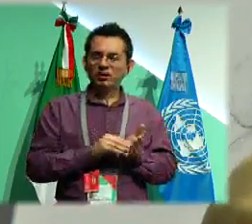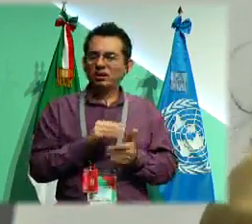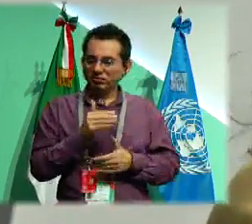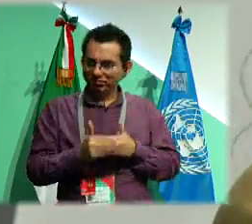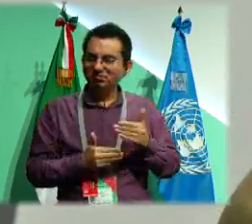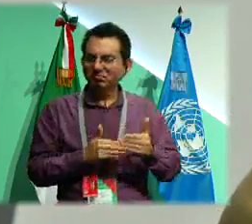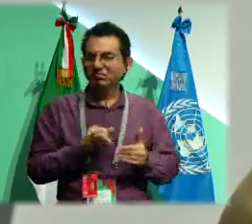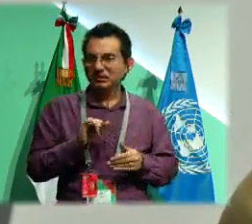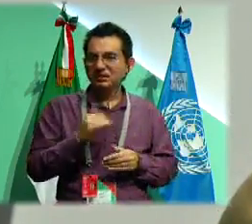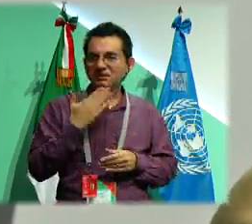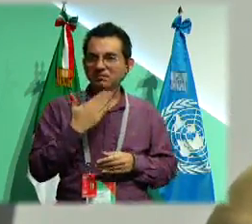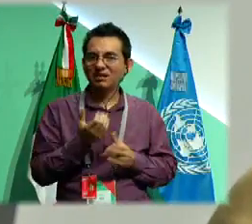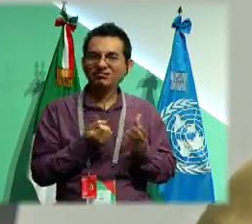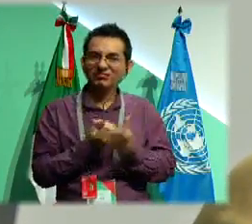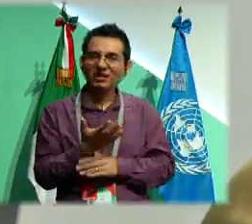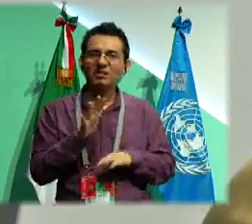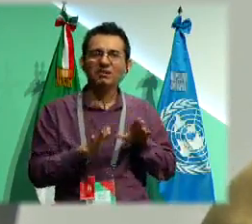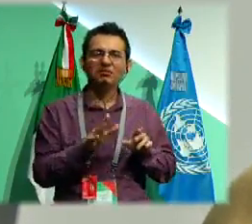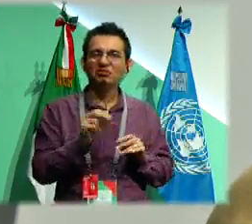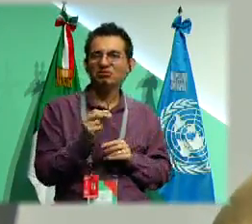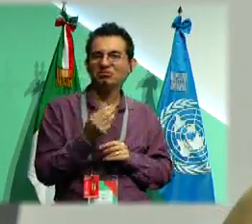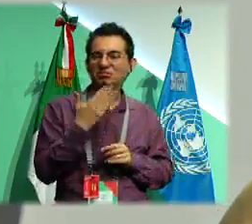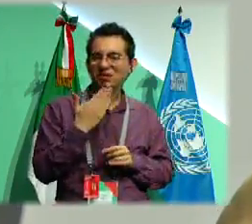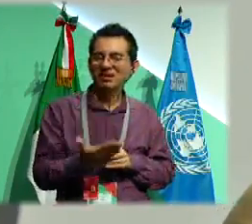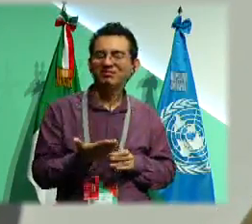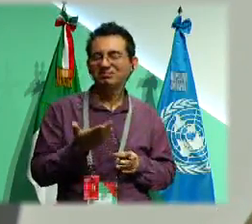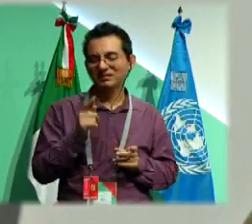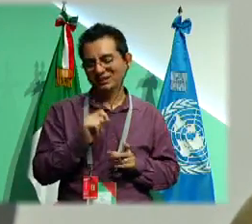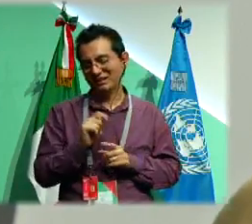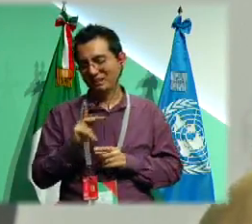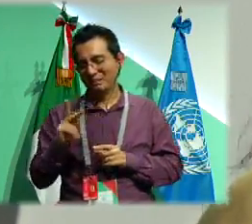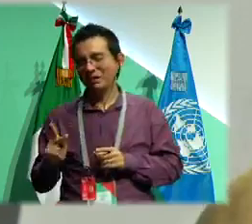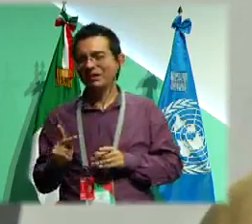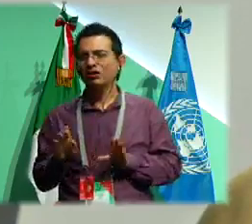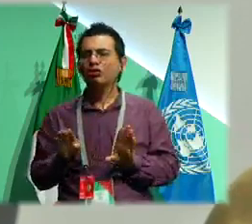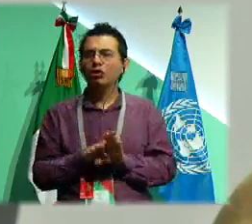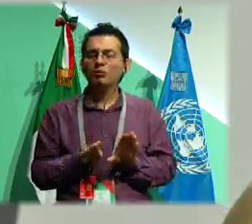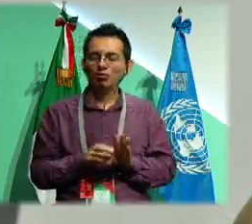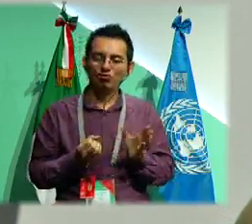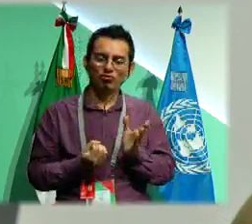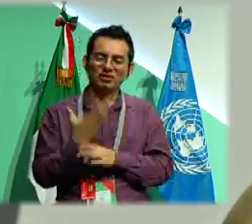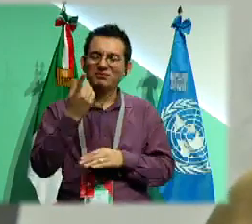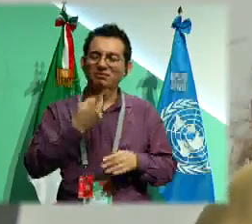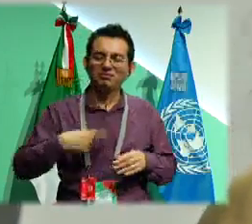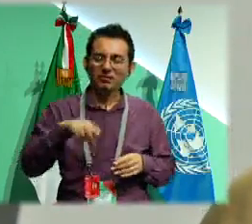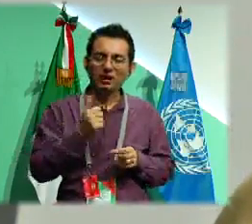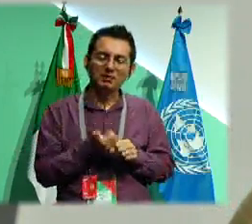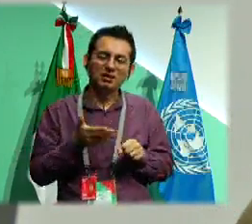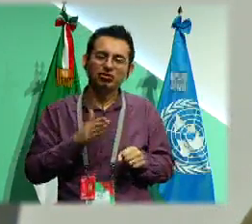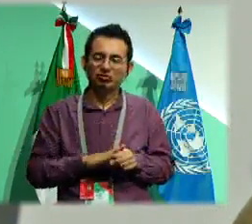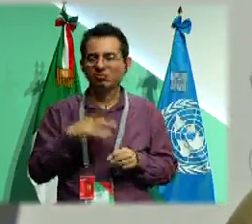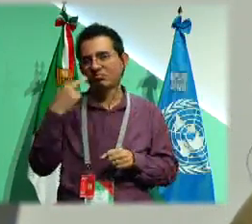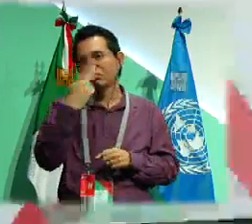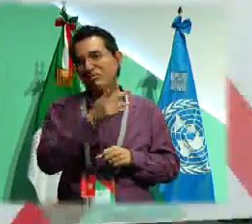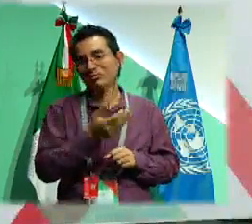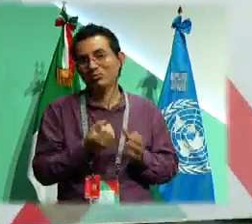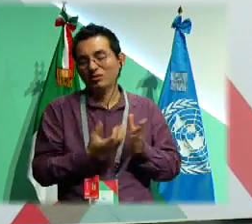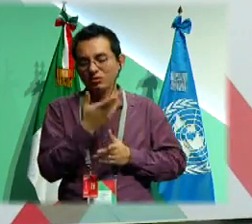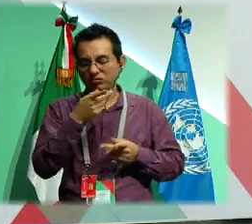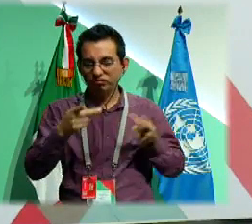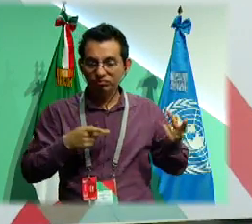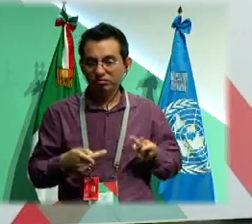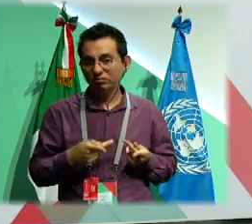l'ère post-TPP, nous y sommes avec la transition des différentes administrations. Les politiques vont changer.